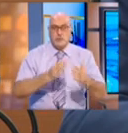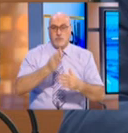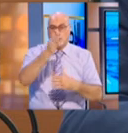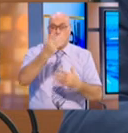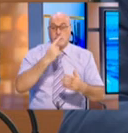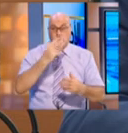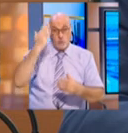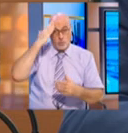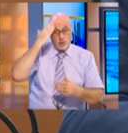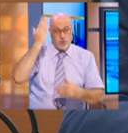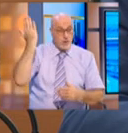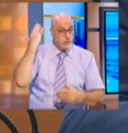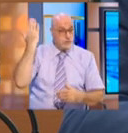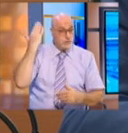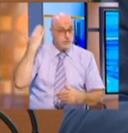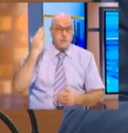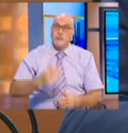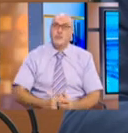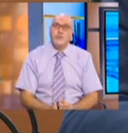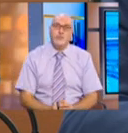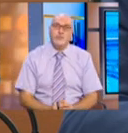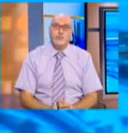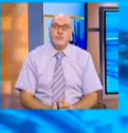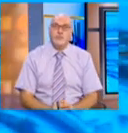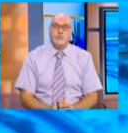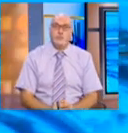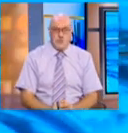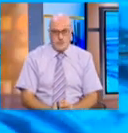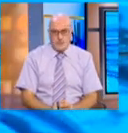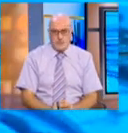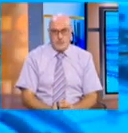الماضي تاعو قبل، لازم يعرف ماضيه باش يبني مستقبل تاعو.